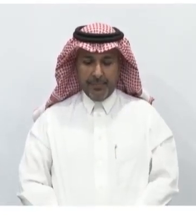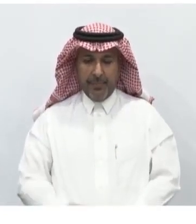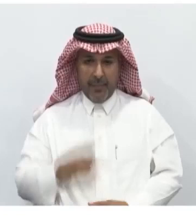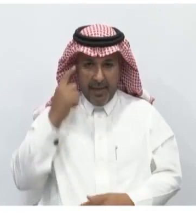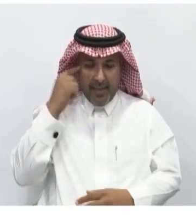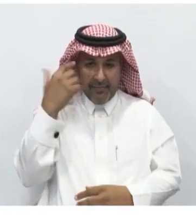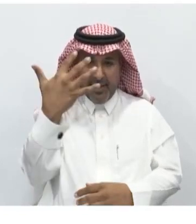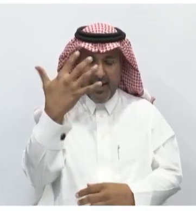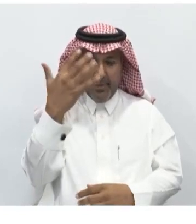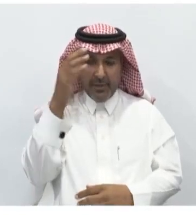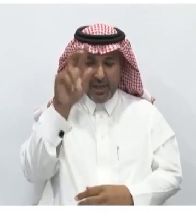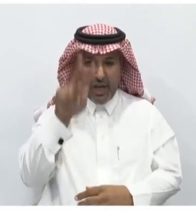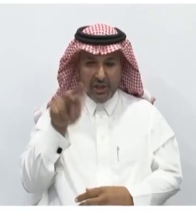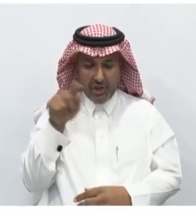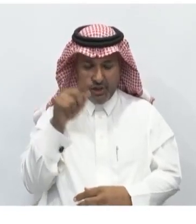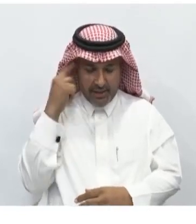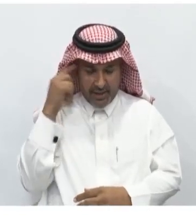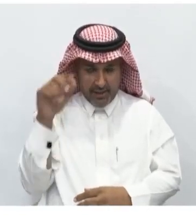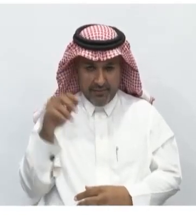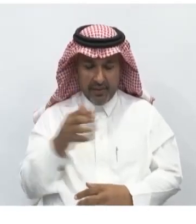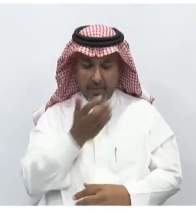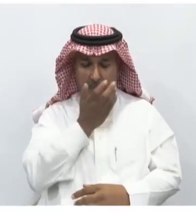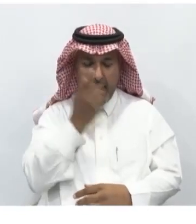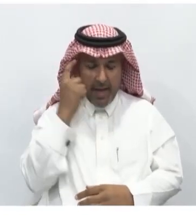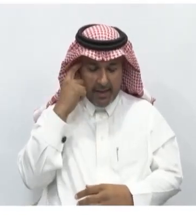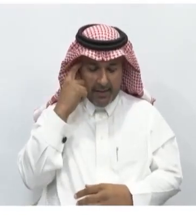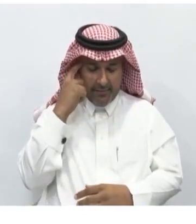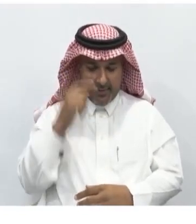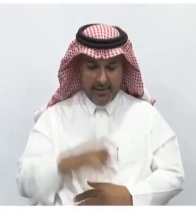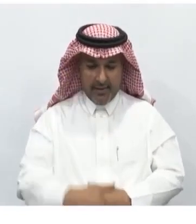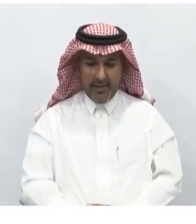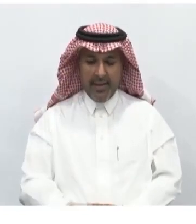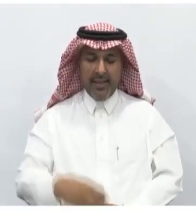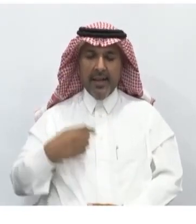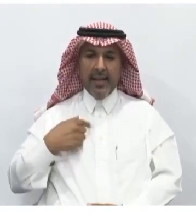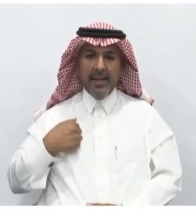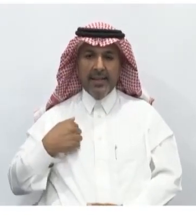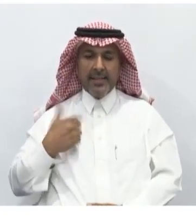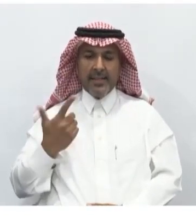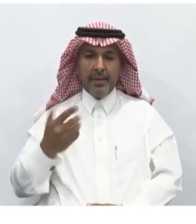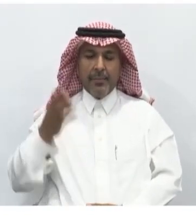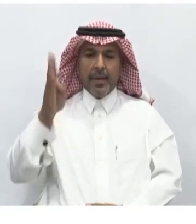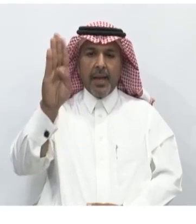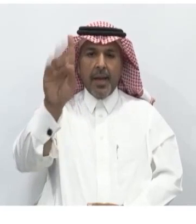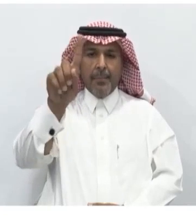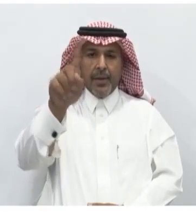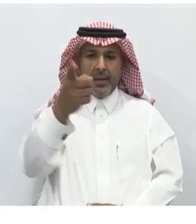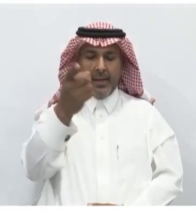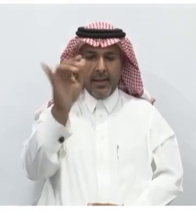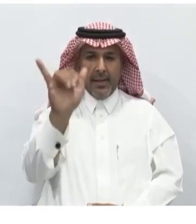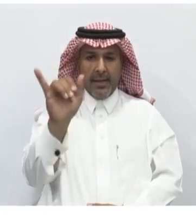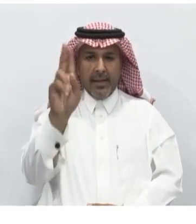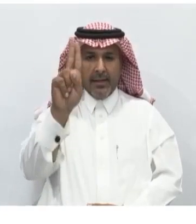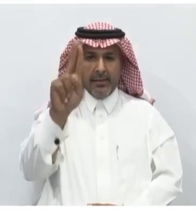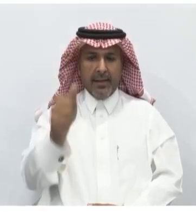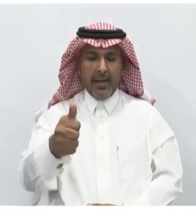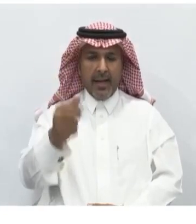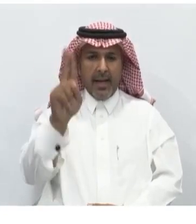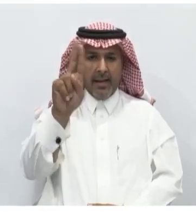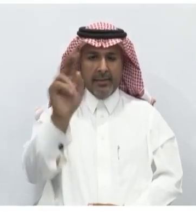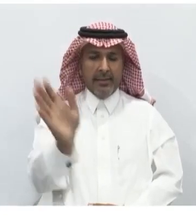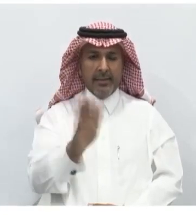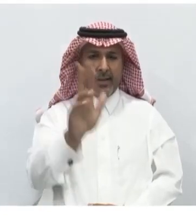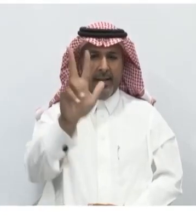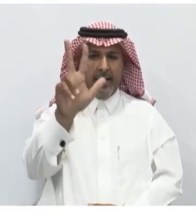مولات من الماء. إذاً هنا نستطيع استخراج اسمه وهو كبريتات النحاس الثنائي